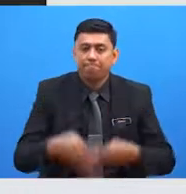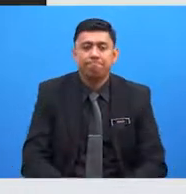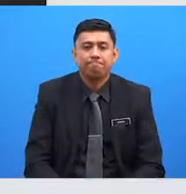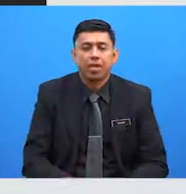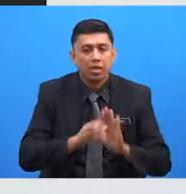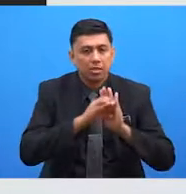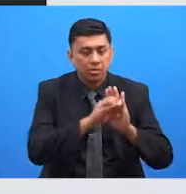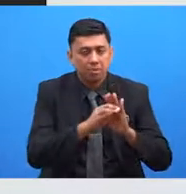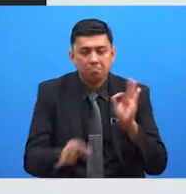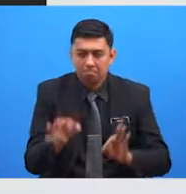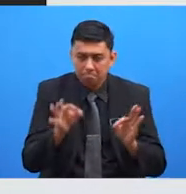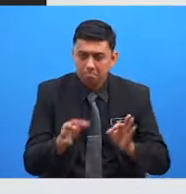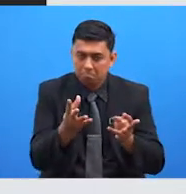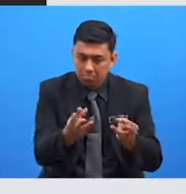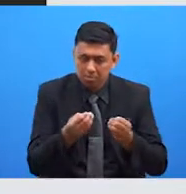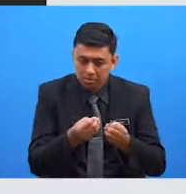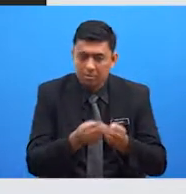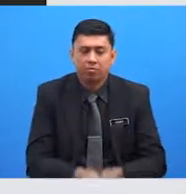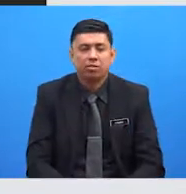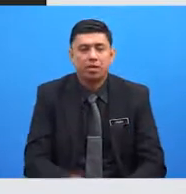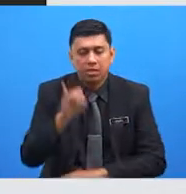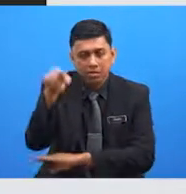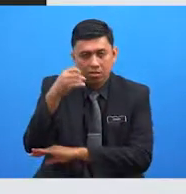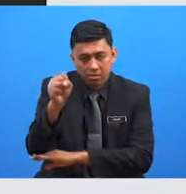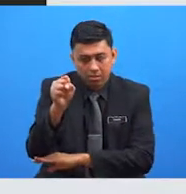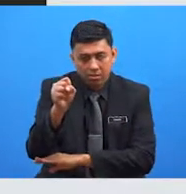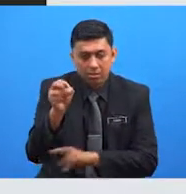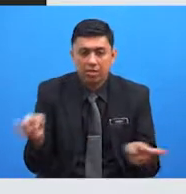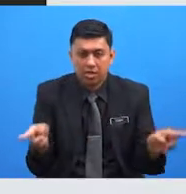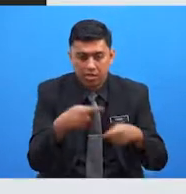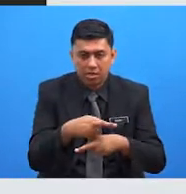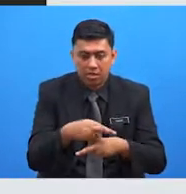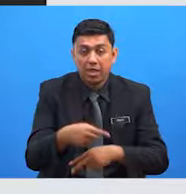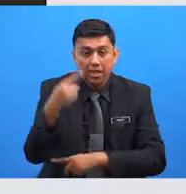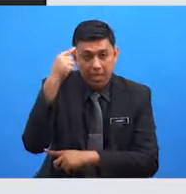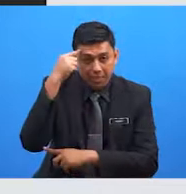Ini contoh jika ingin meletakkan ruangan JavaScript di ruangan head.